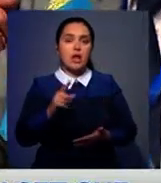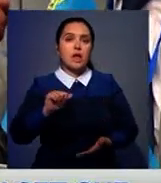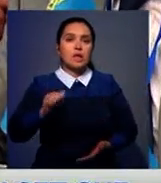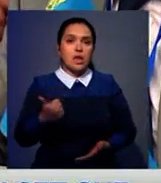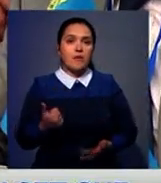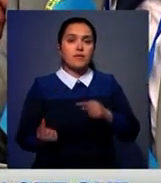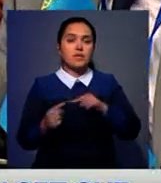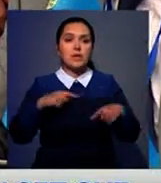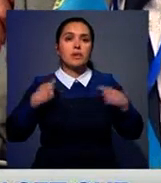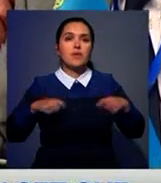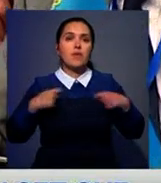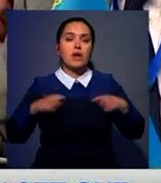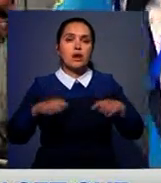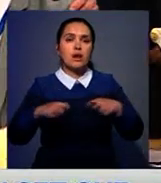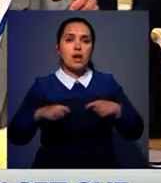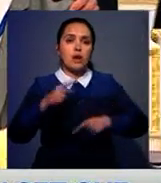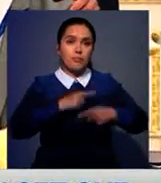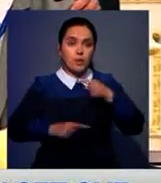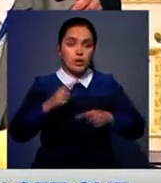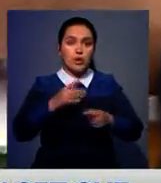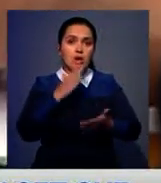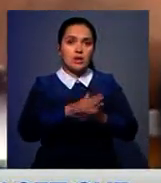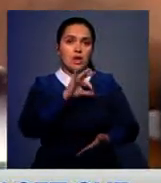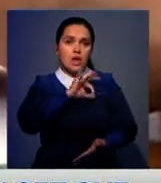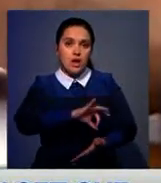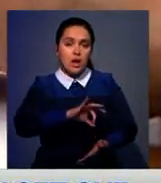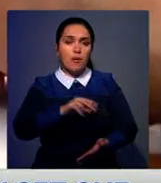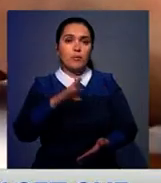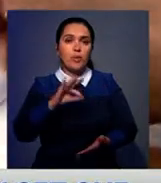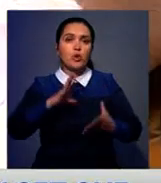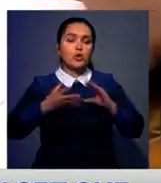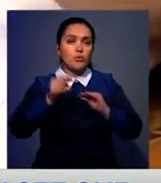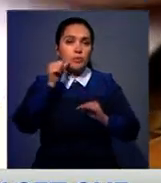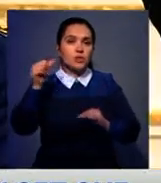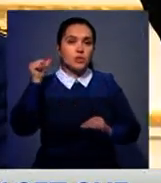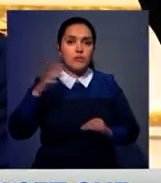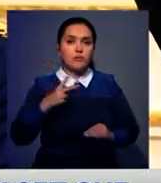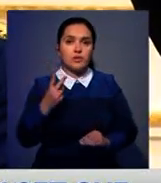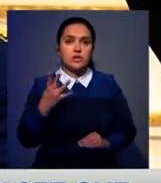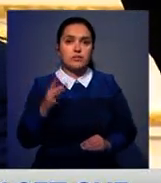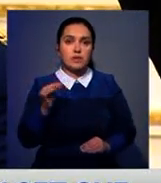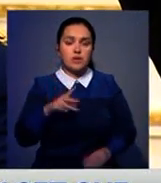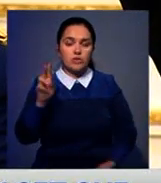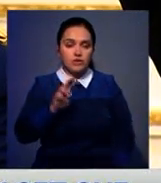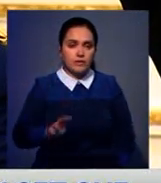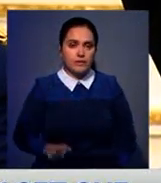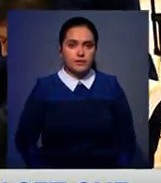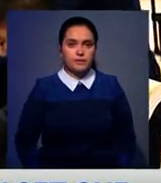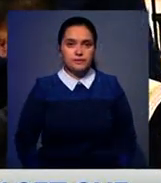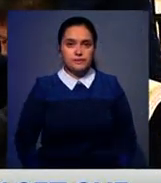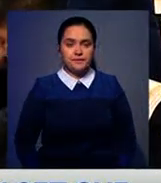являются приоритетными. Взаимный товарооборот имеет положительную динамику. По итогам прошлого года он превысил 24 миллиарда долларов.